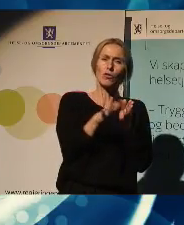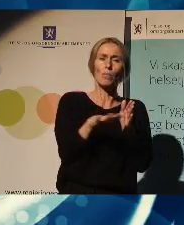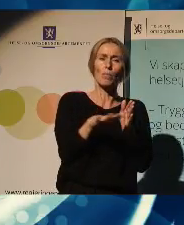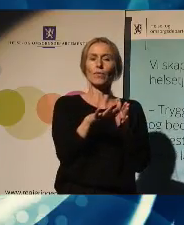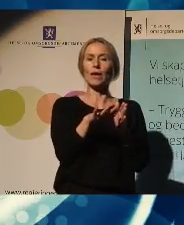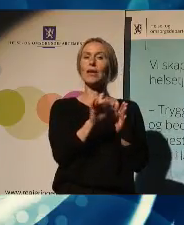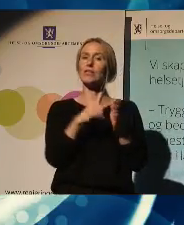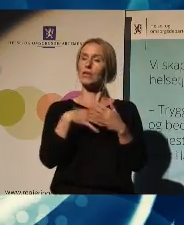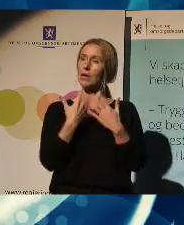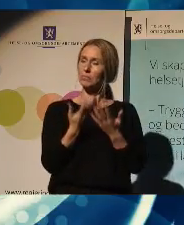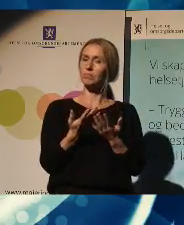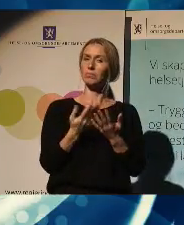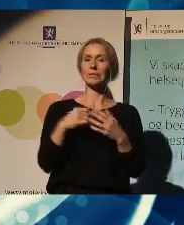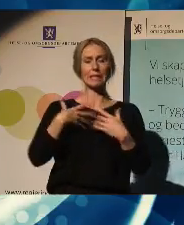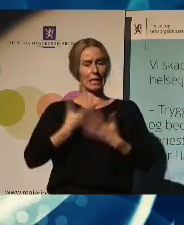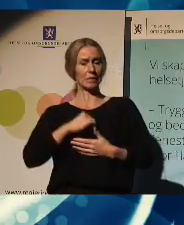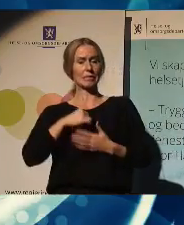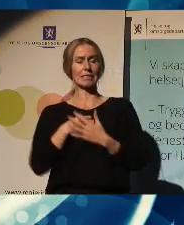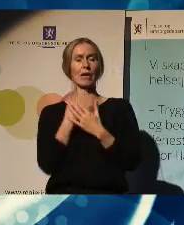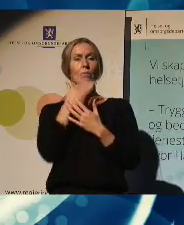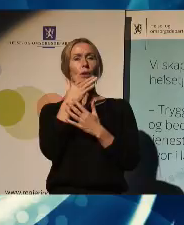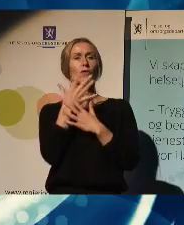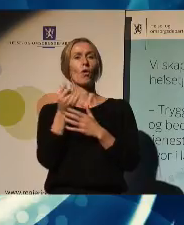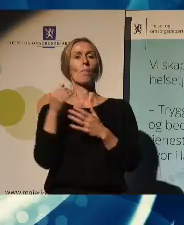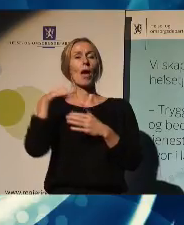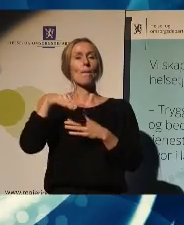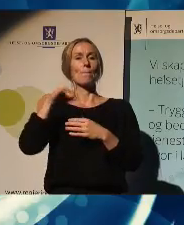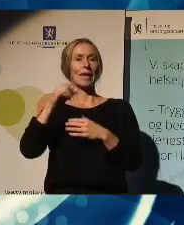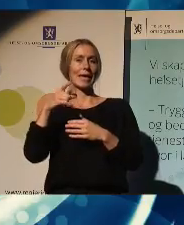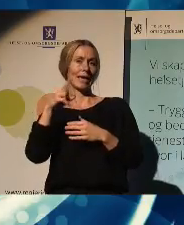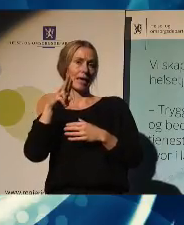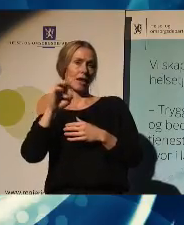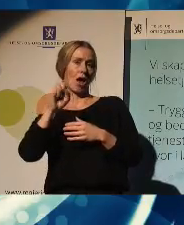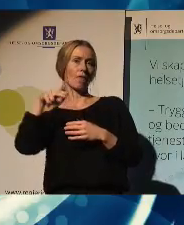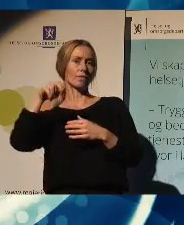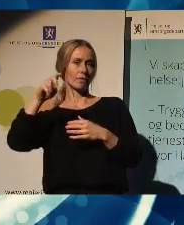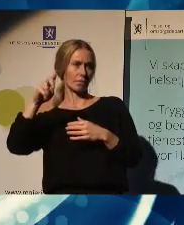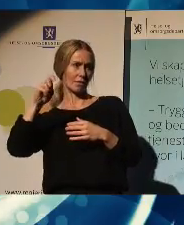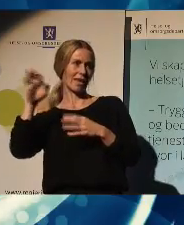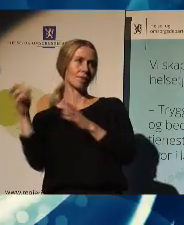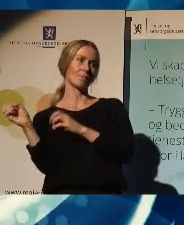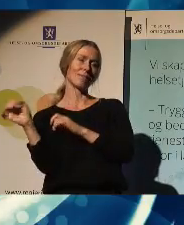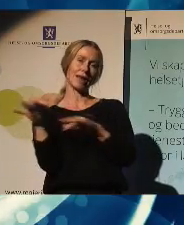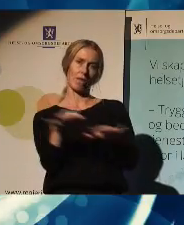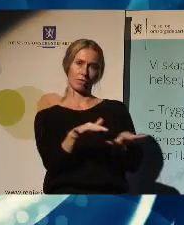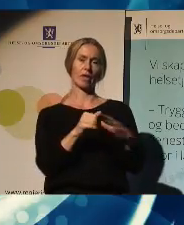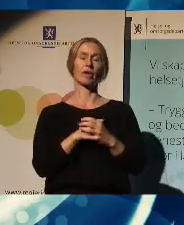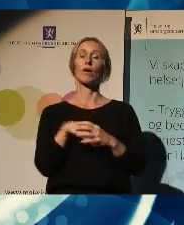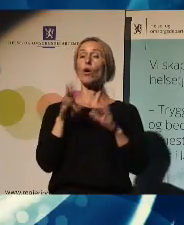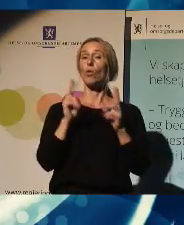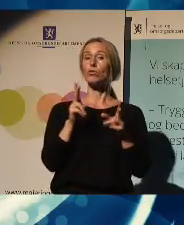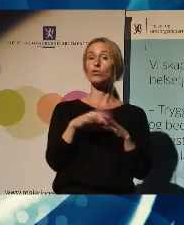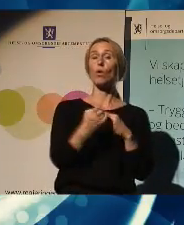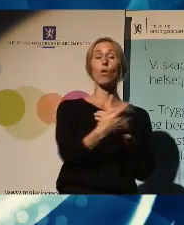om migranter. Vi skal også snakke litt om utfordringer og muligheter.